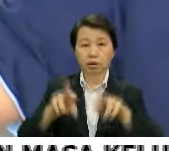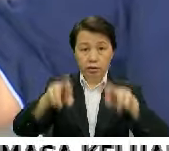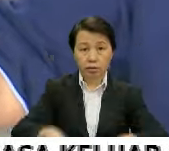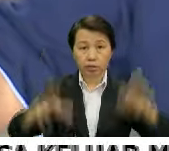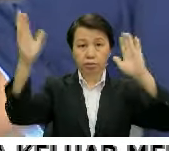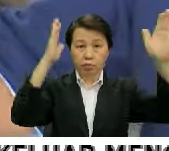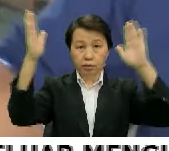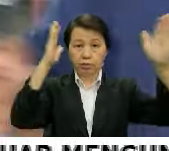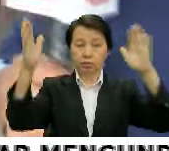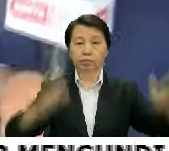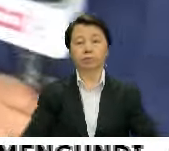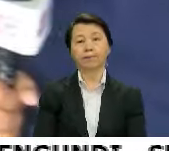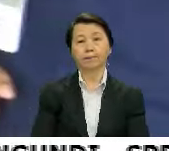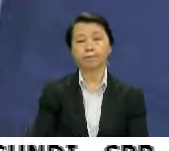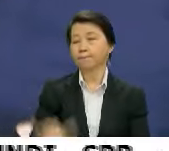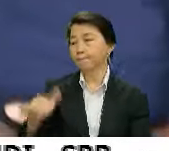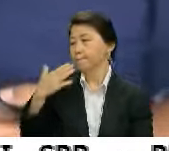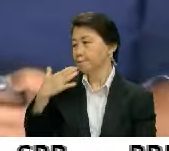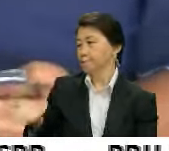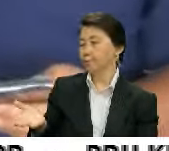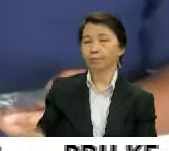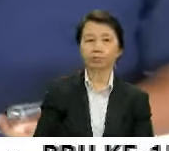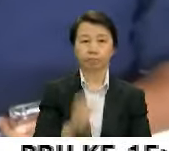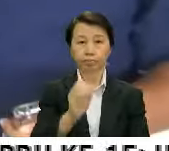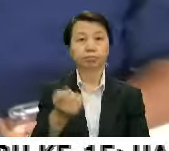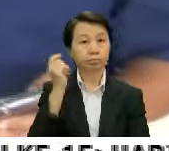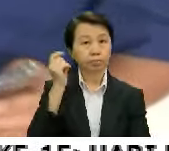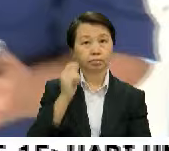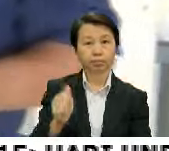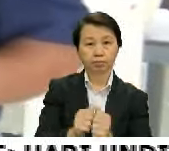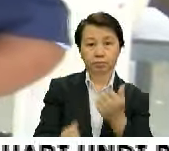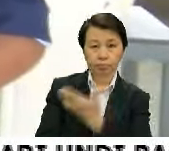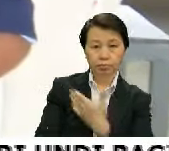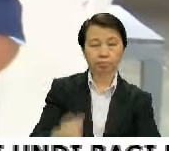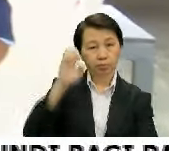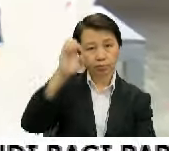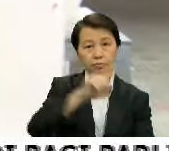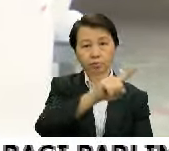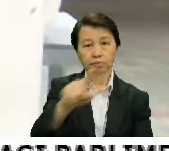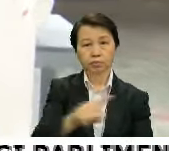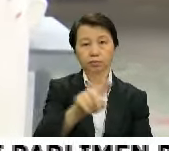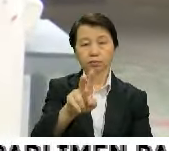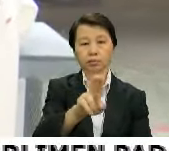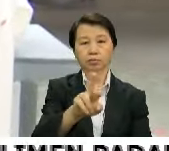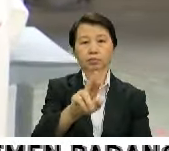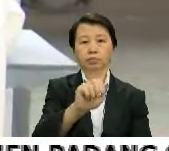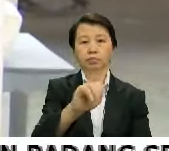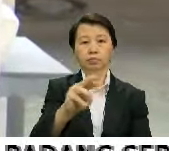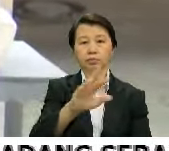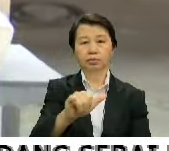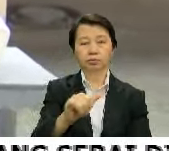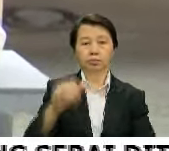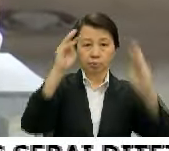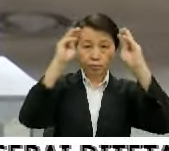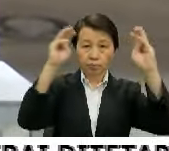warga negara Malaysia. Terima kasih tuan. Baik saudara, dengan tadi bersama dengan yang bagi Encik Juraimin Jadil, pegawai pengurus pilihan raya